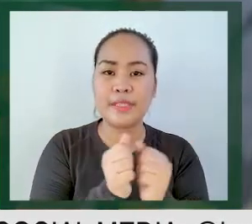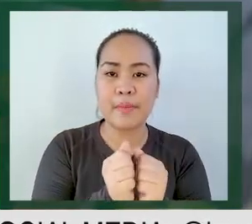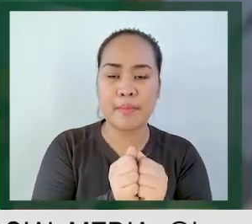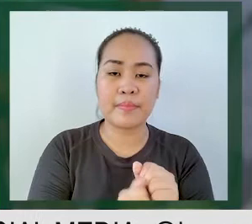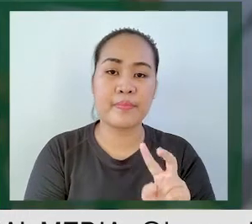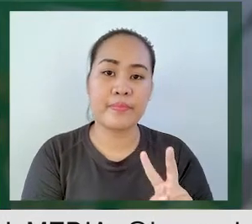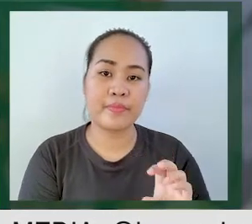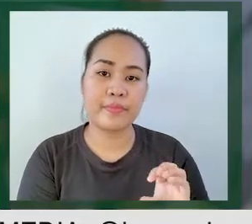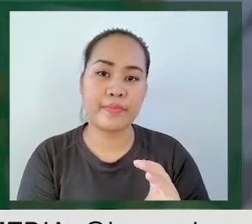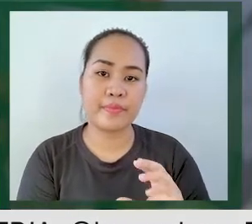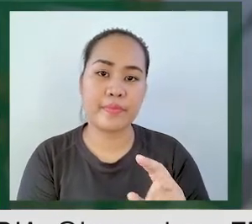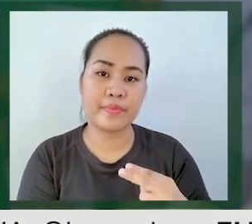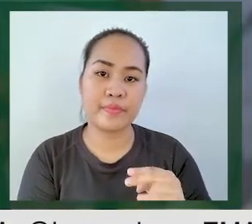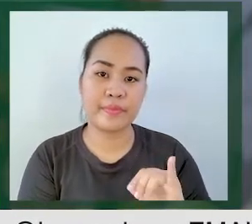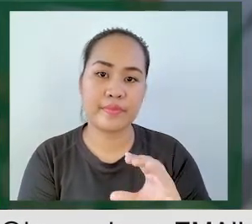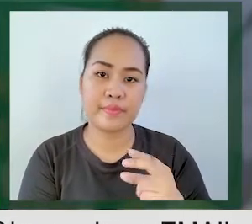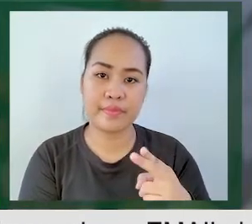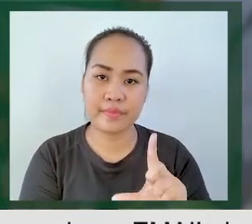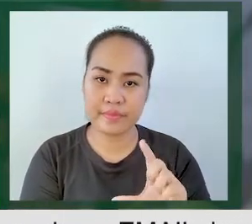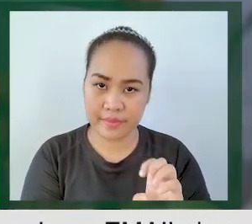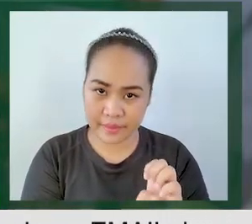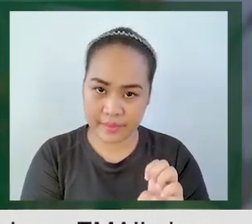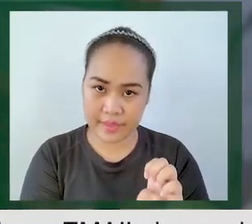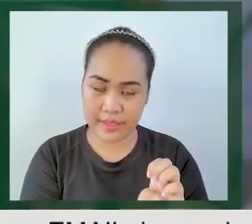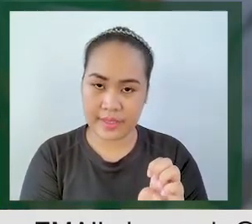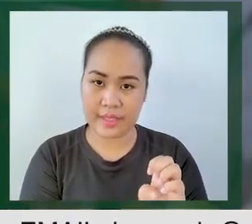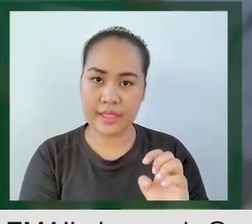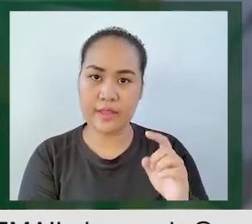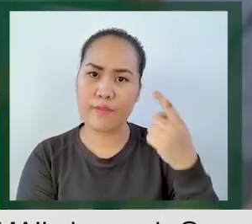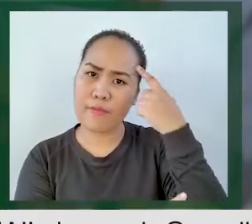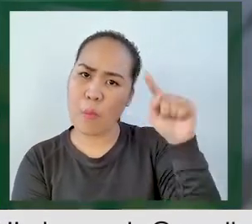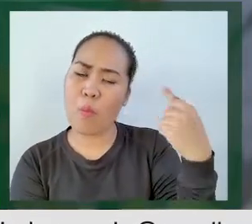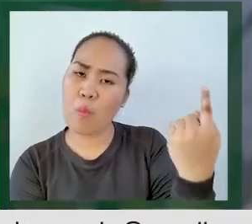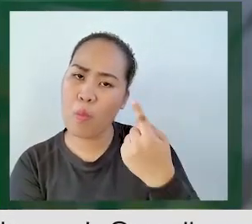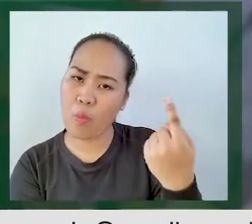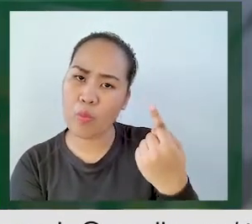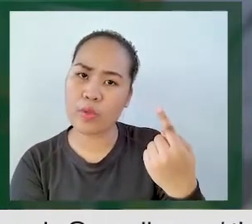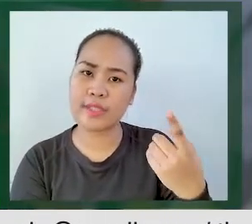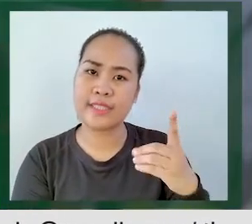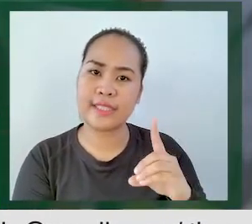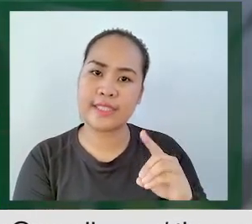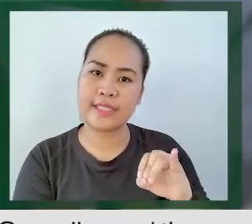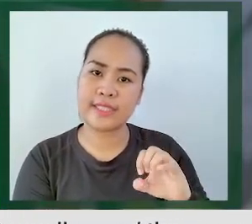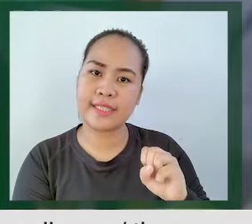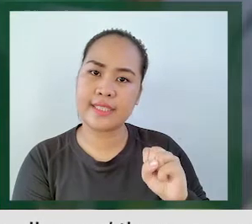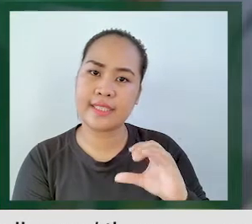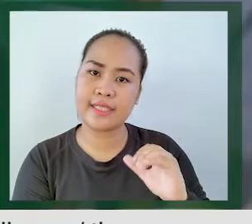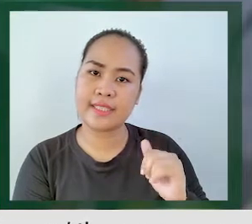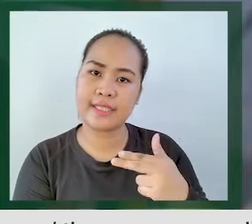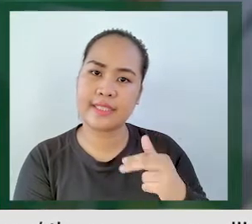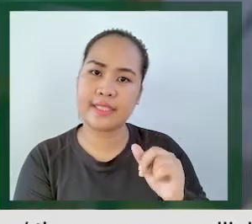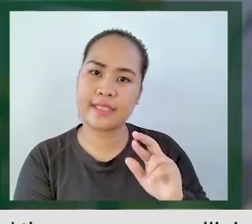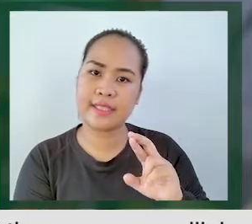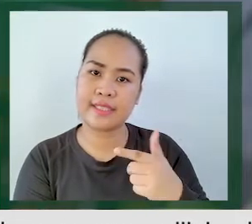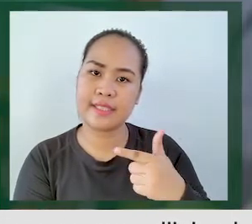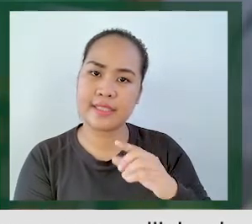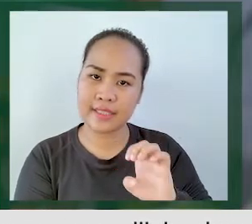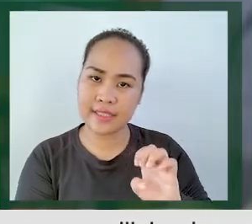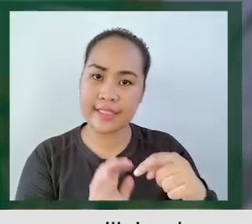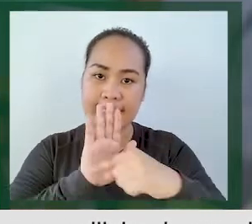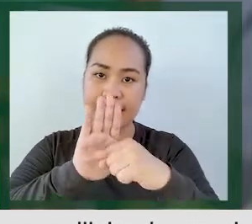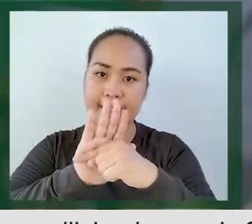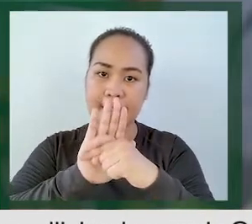ating mga discharged patients, mga negative patients na po ito. And hindi po ambulansya pinagsusundo namin, no. Isa ho yan